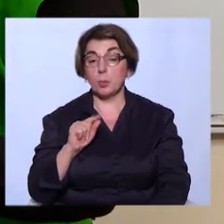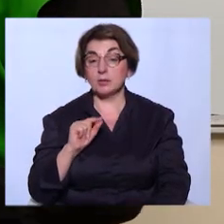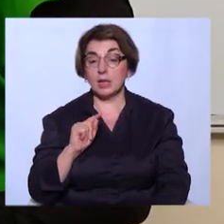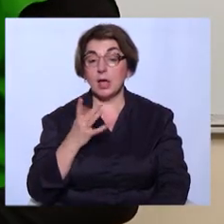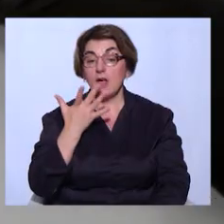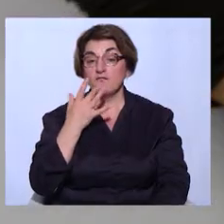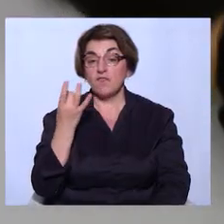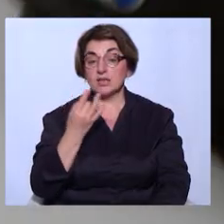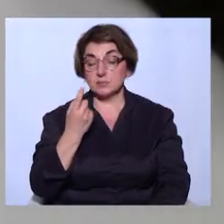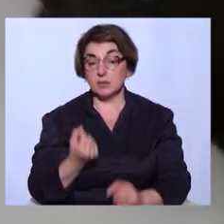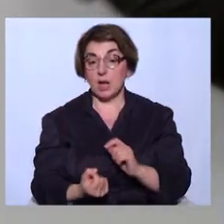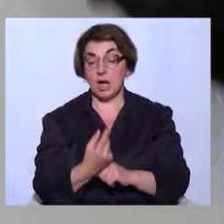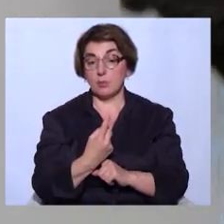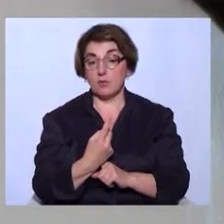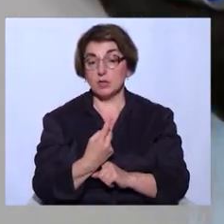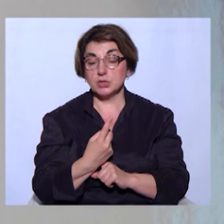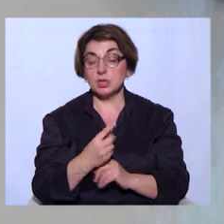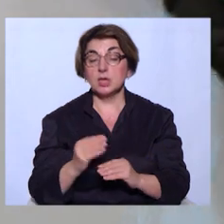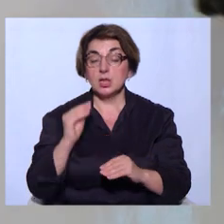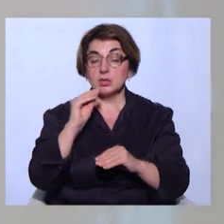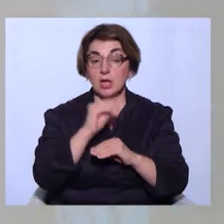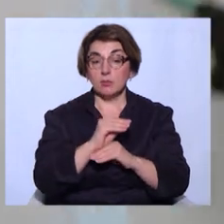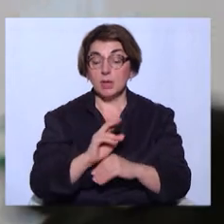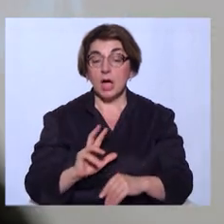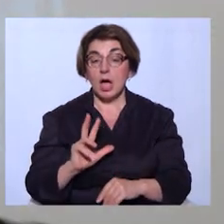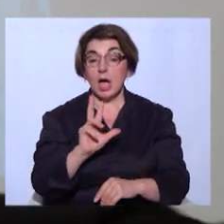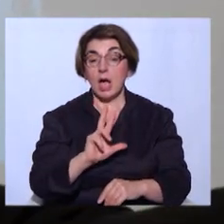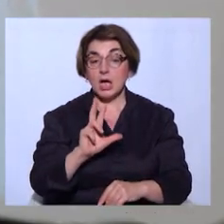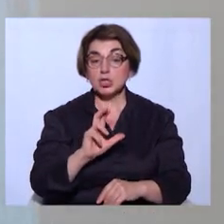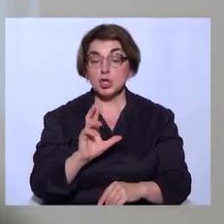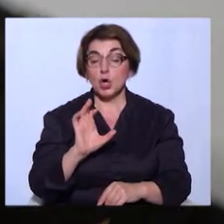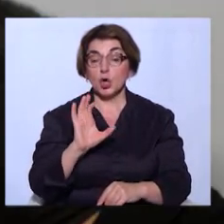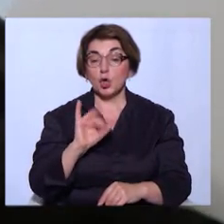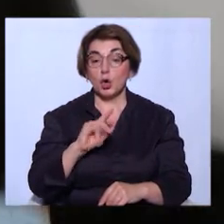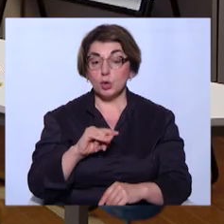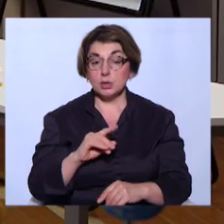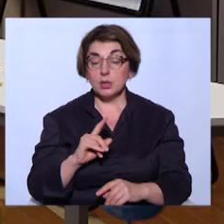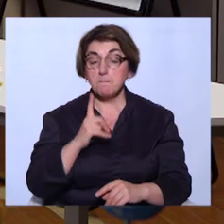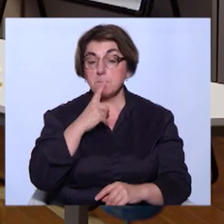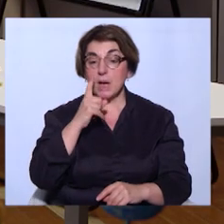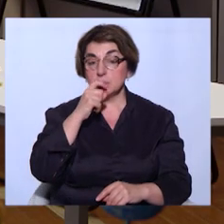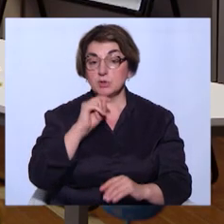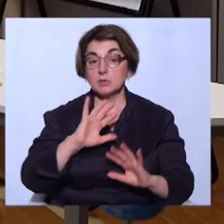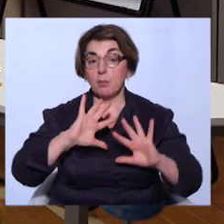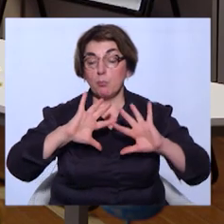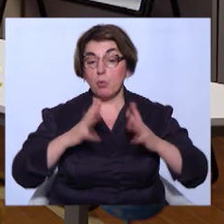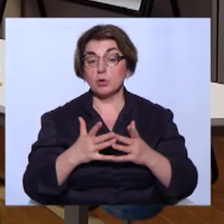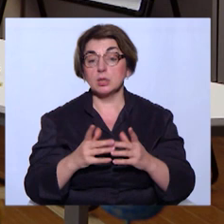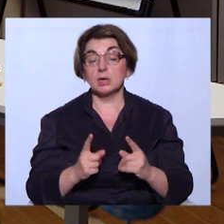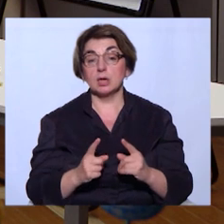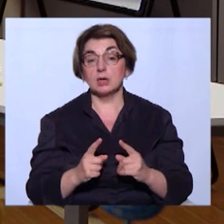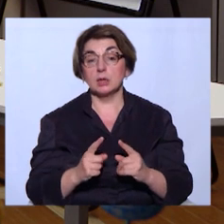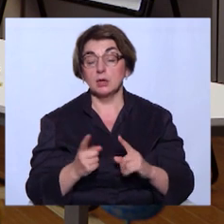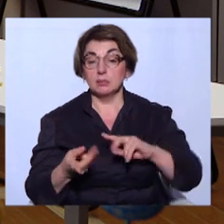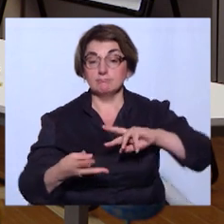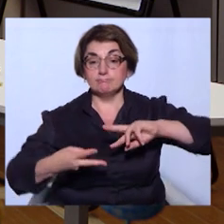ჟოლოსფერია, აღმოვაჩინეთ, დავამატეთ H-ქლორი, მარილ მჟავა და მოხდა აი ასეთი